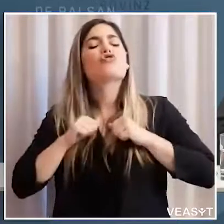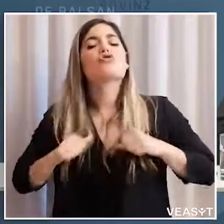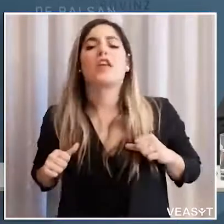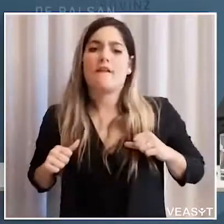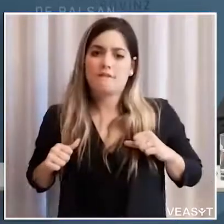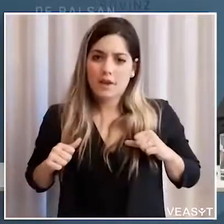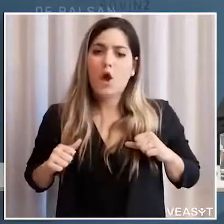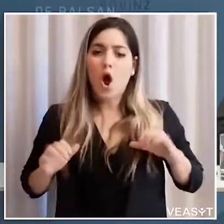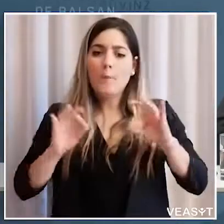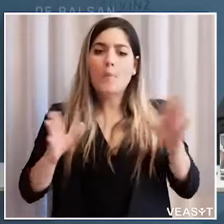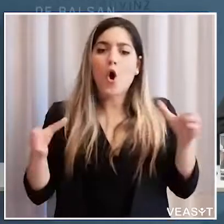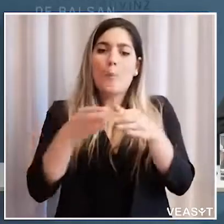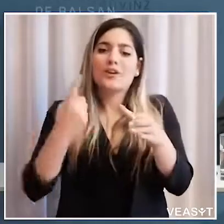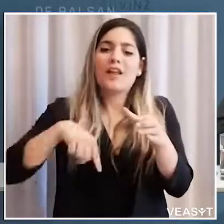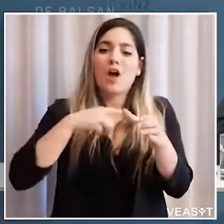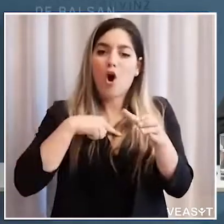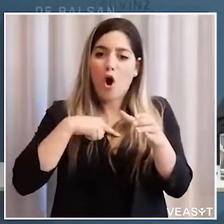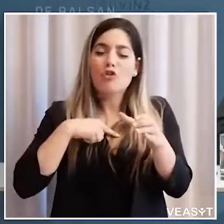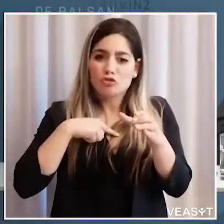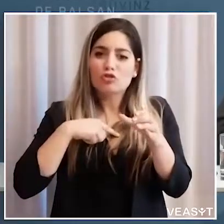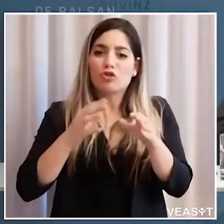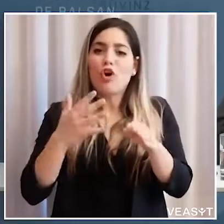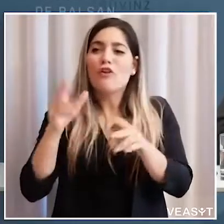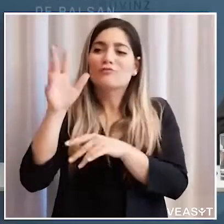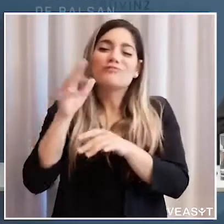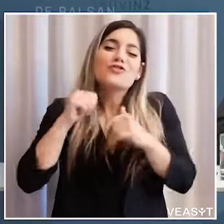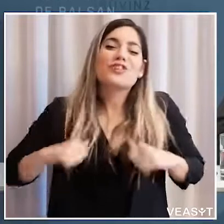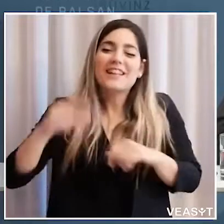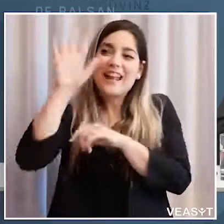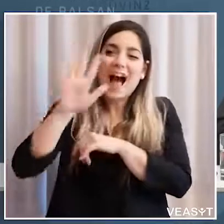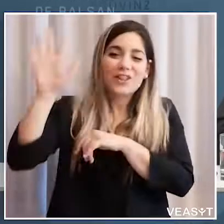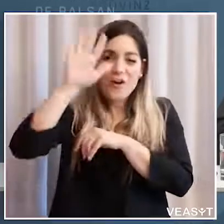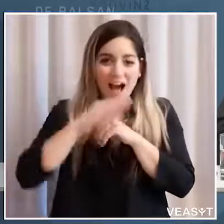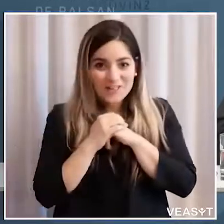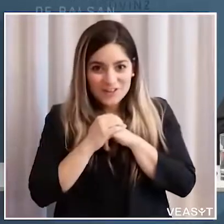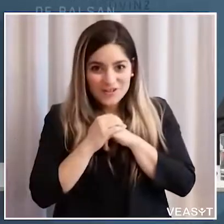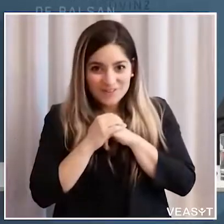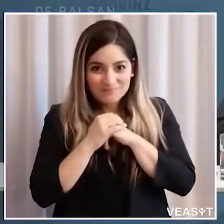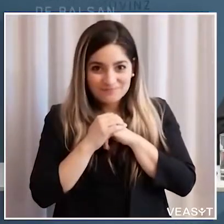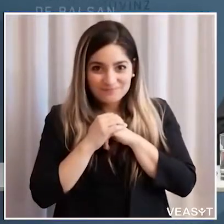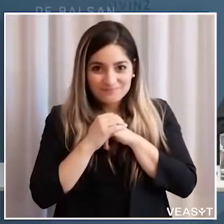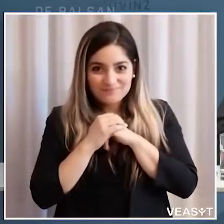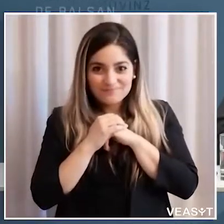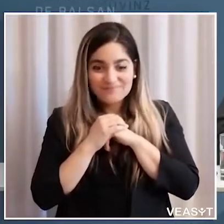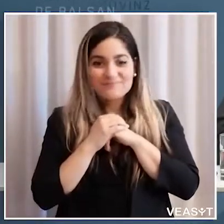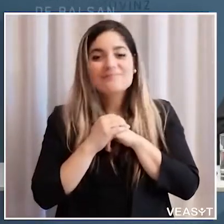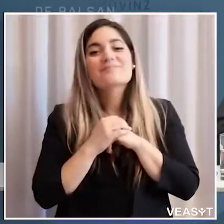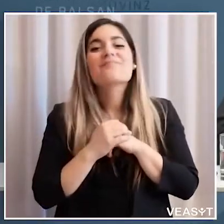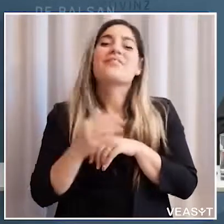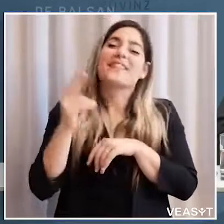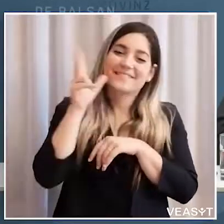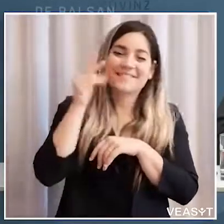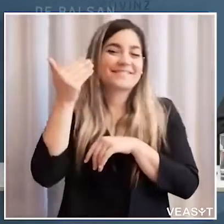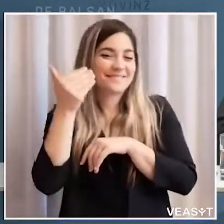civico della nostra comunità dei cittadini degli attori che siamo agli altoatesini e